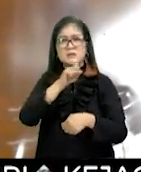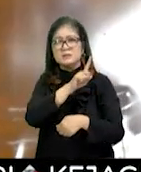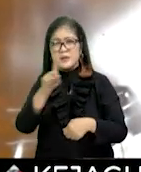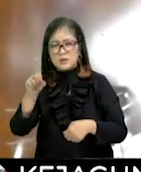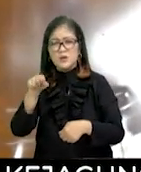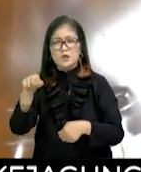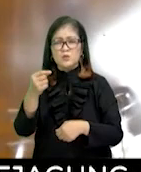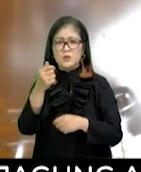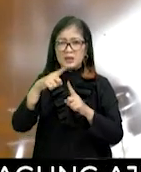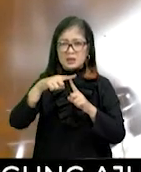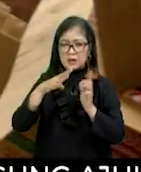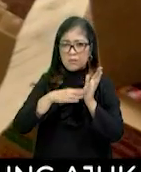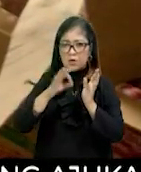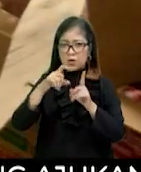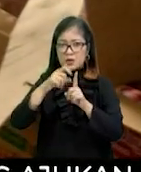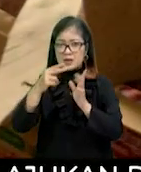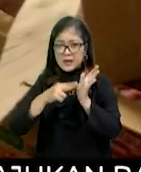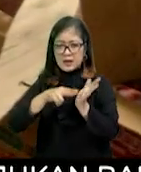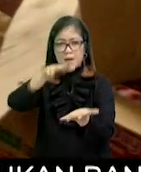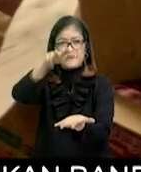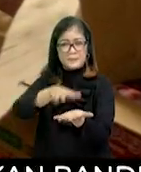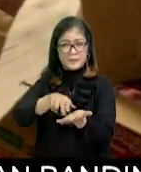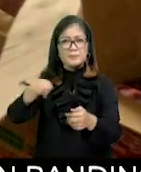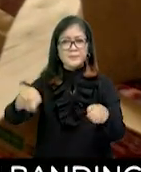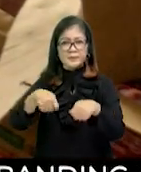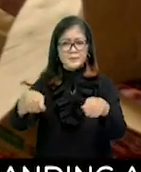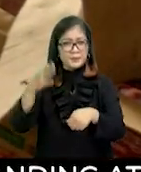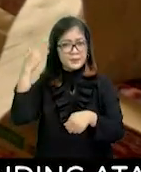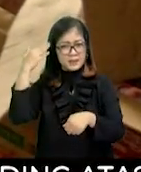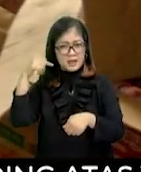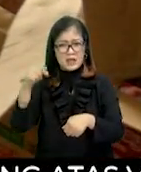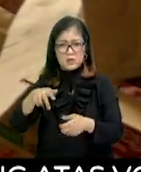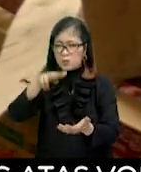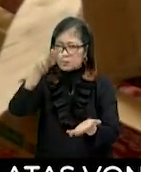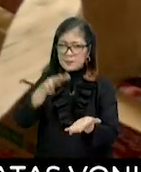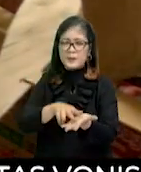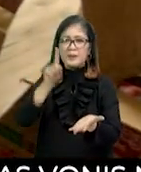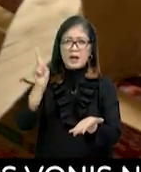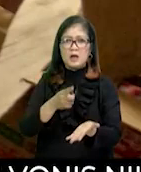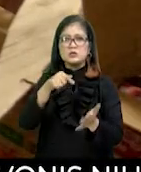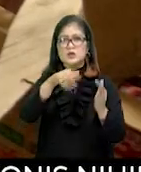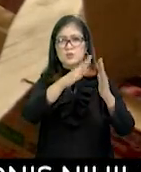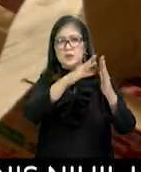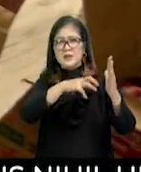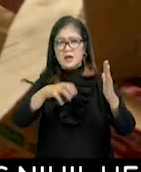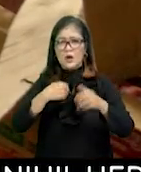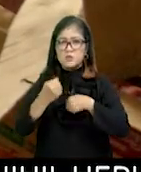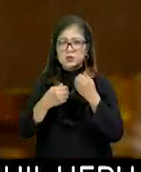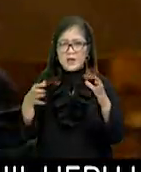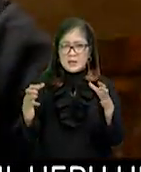kebijakan minyak goreng satu harga ini hanya berlaku untuk keperluan rumah tangga dan usaha mikro dan usaha kecil pemerintah menyiapkan dana sebesar